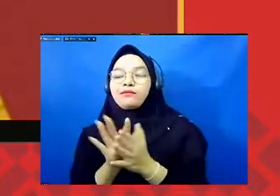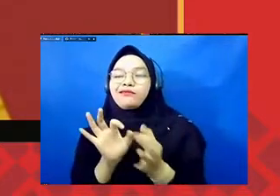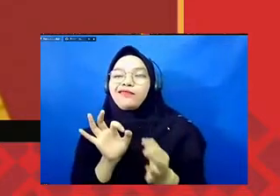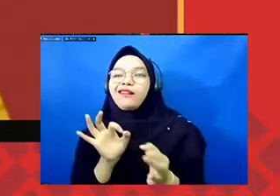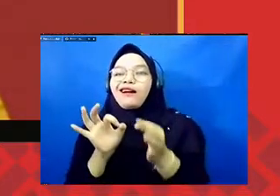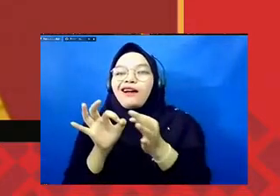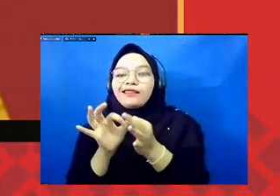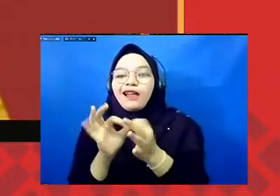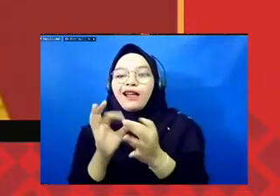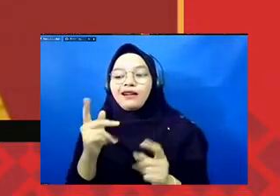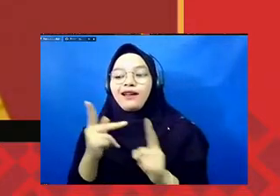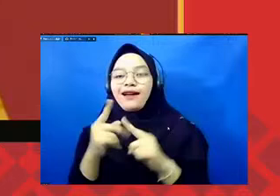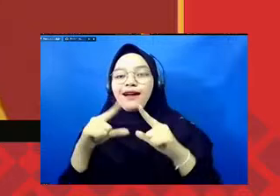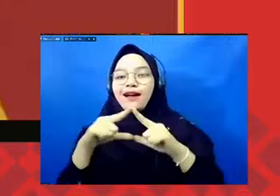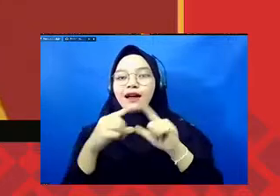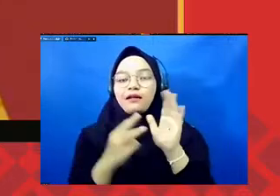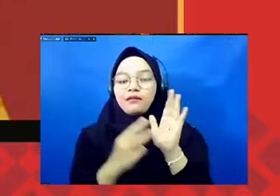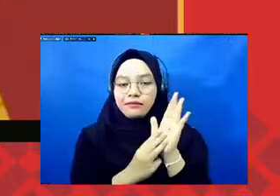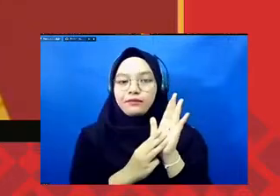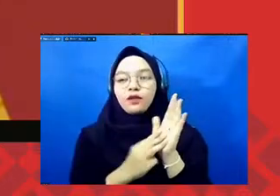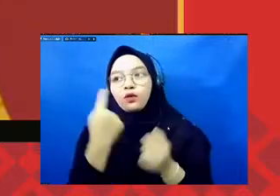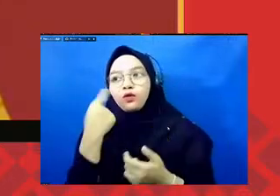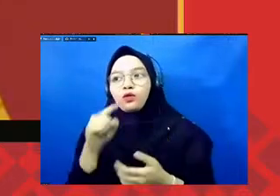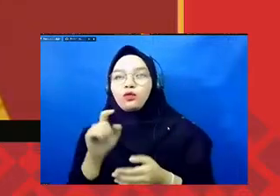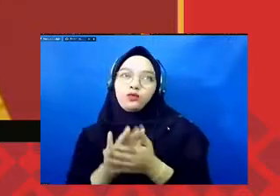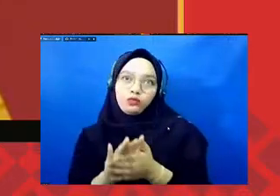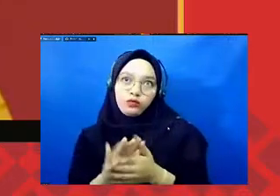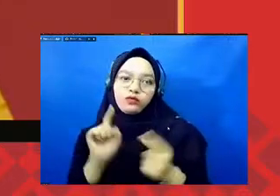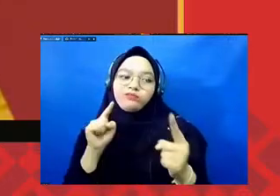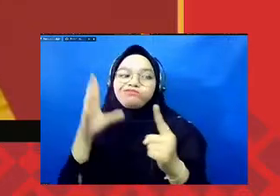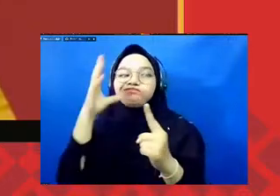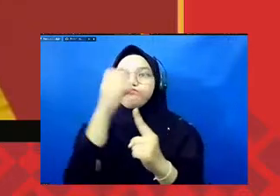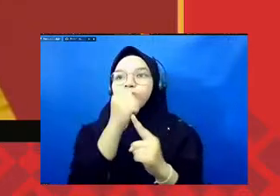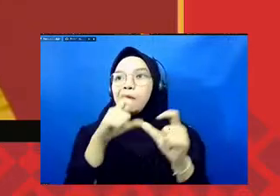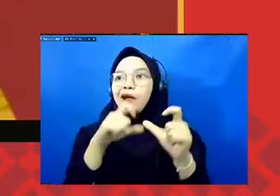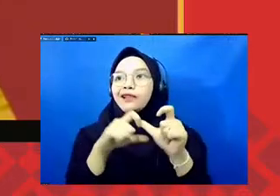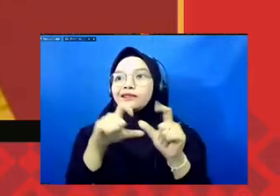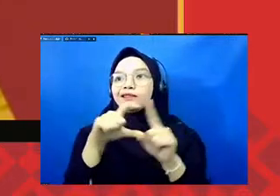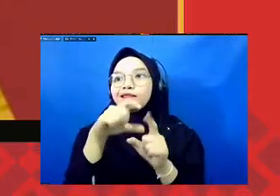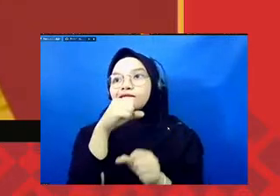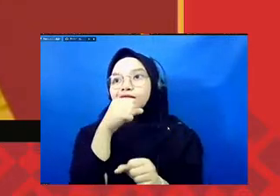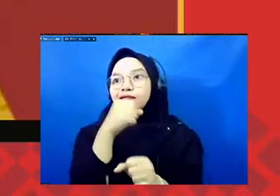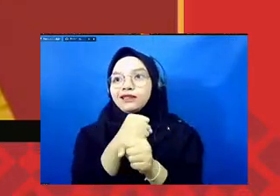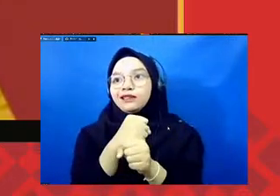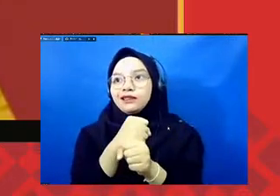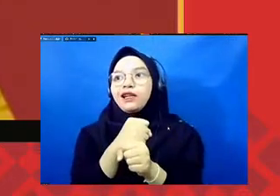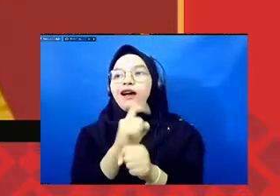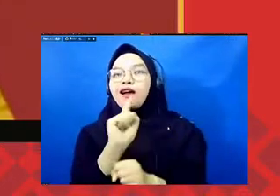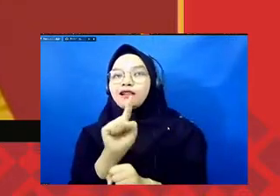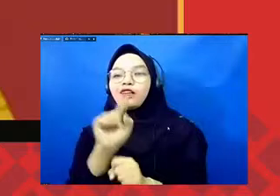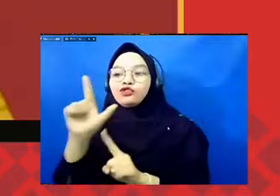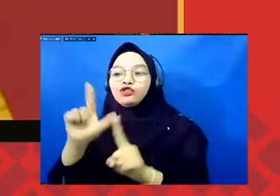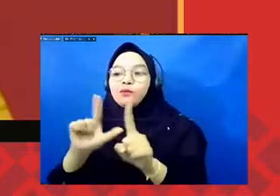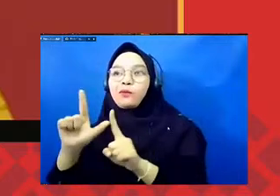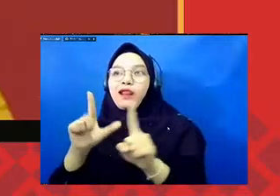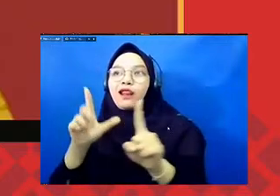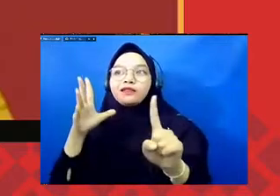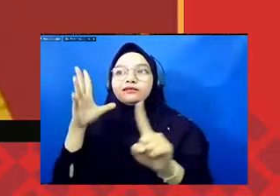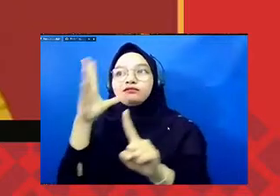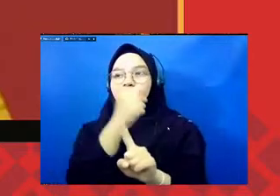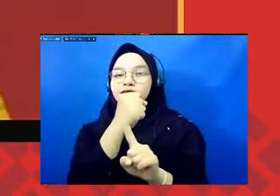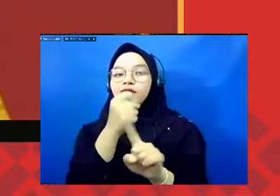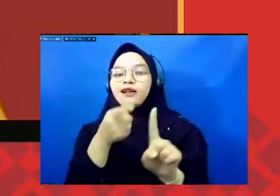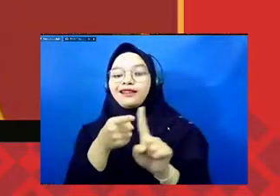dalam melakukan SDGs, Sustainable Development Goals, yang kita tahu ada 17 goals. Itu